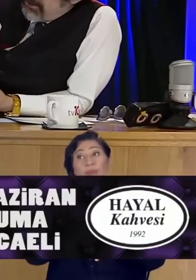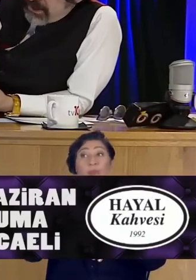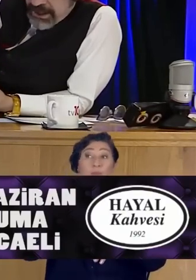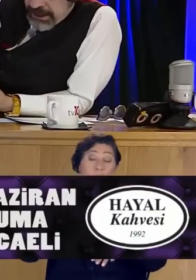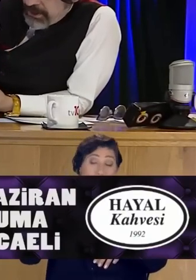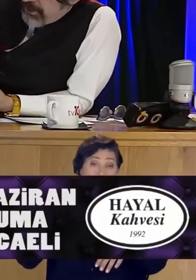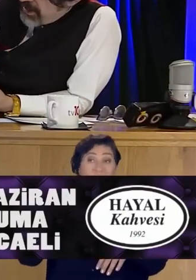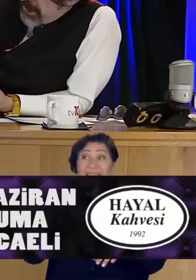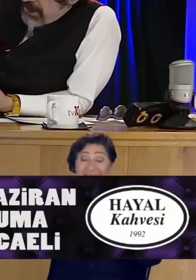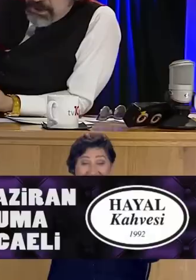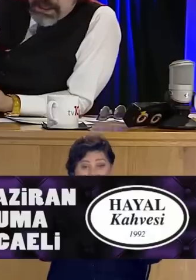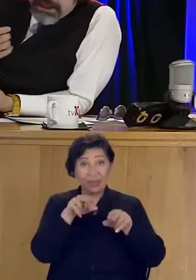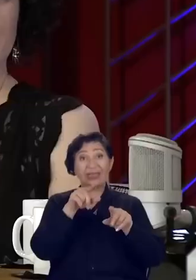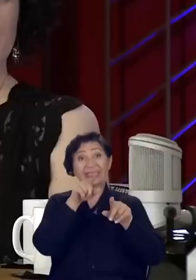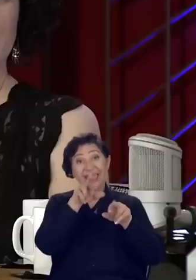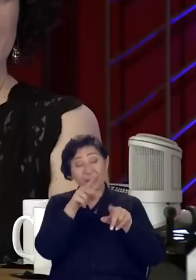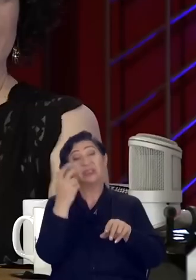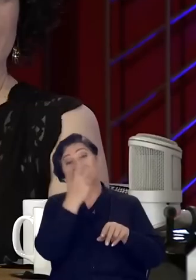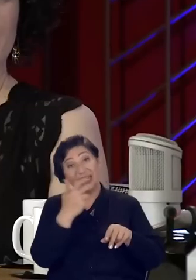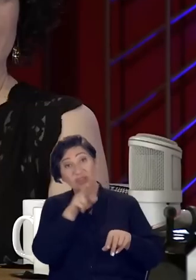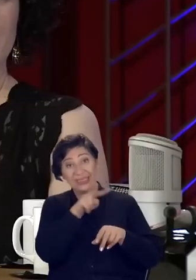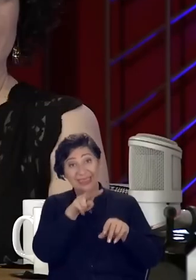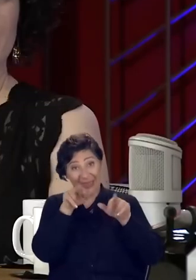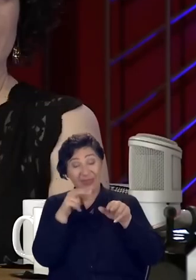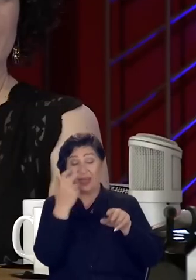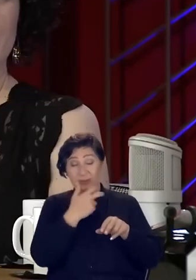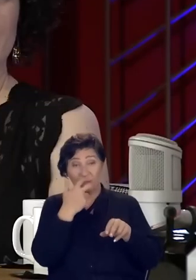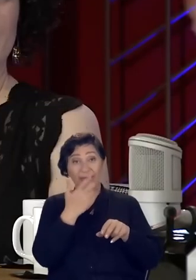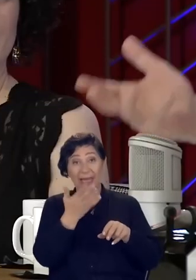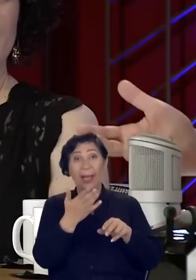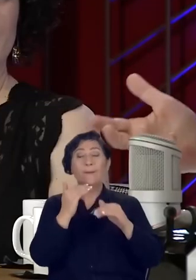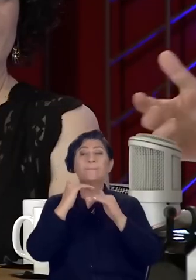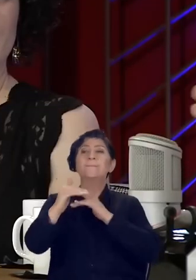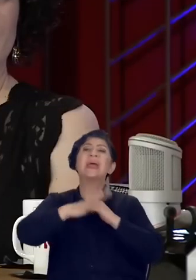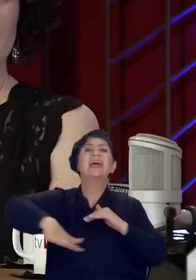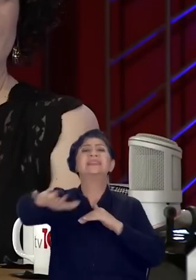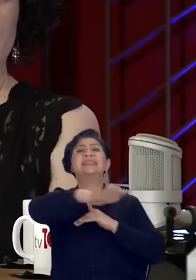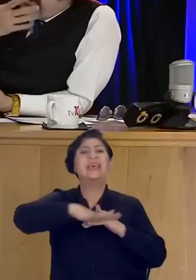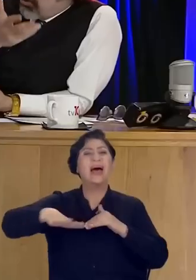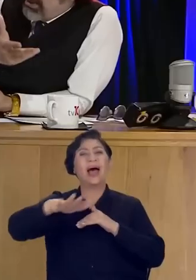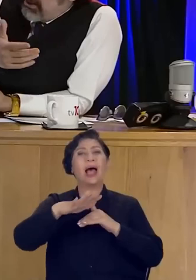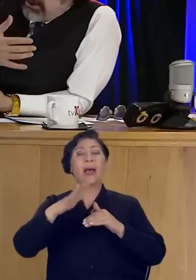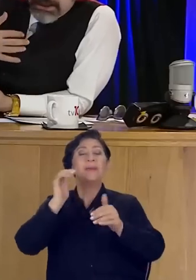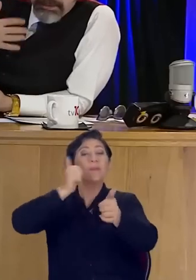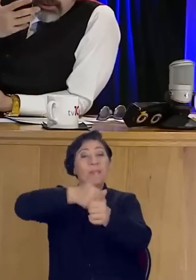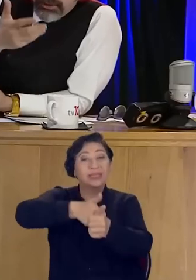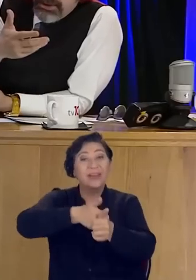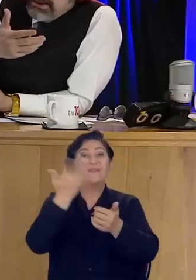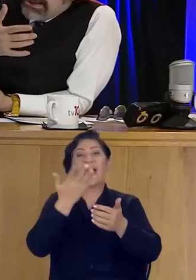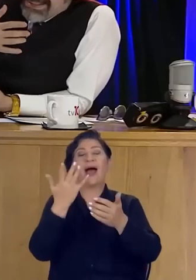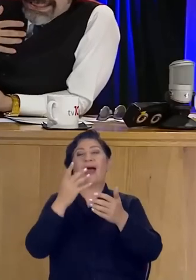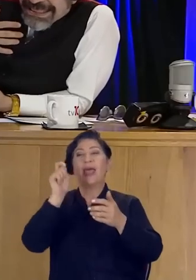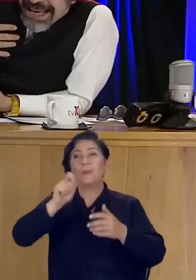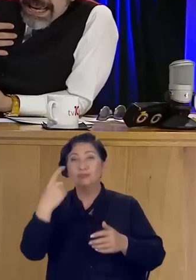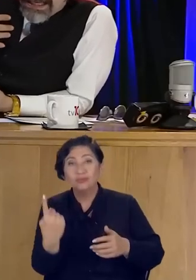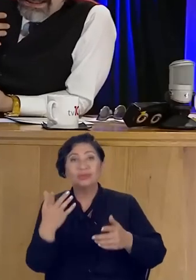özellikle senin gibi ve senin gibi sanatçılarda piyasa şartlarının ya da menajerlerin ya da